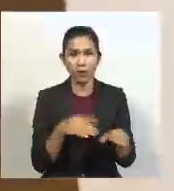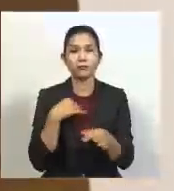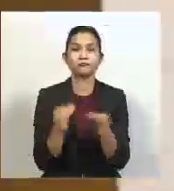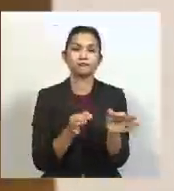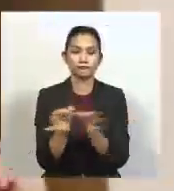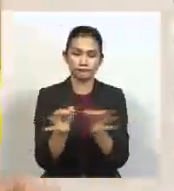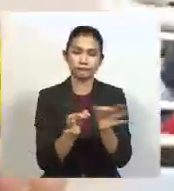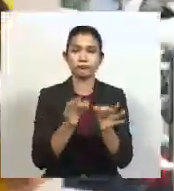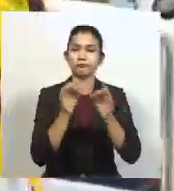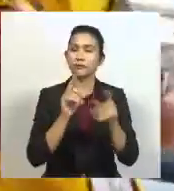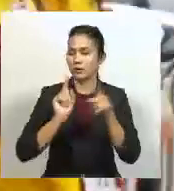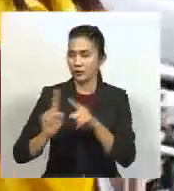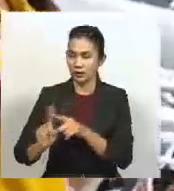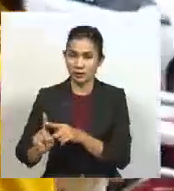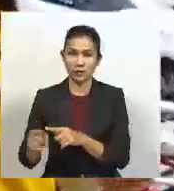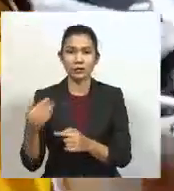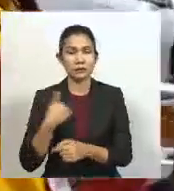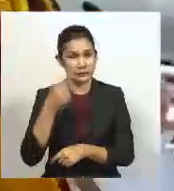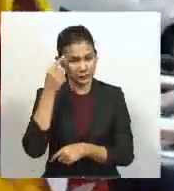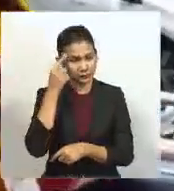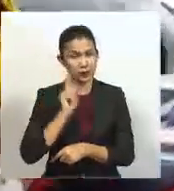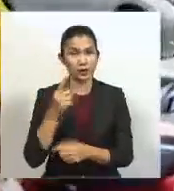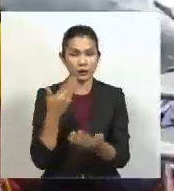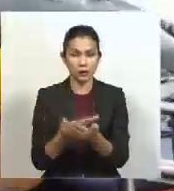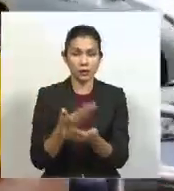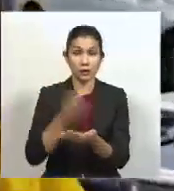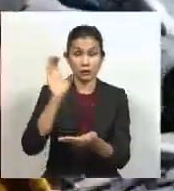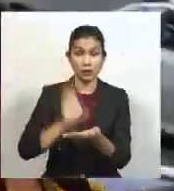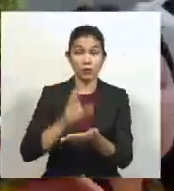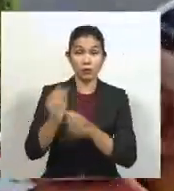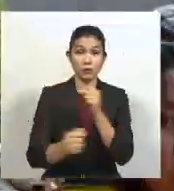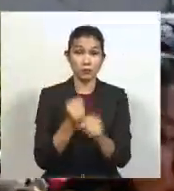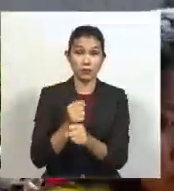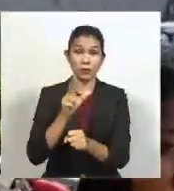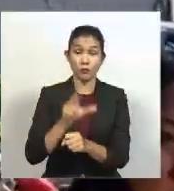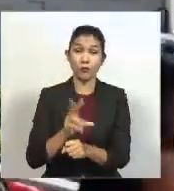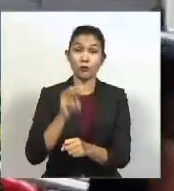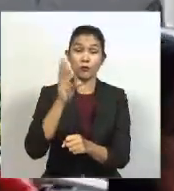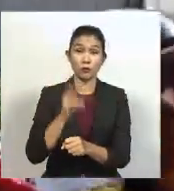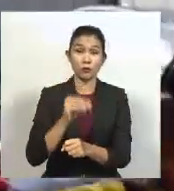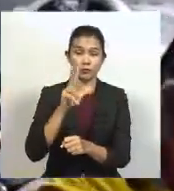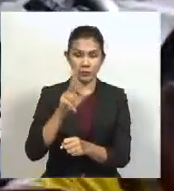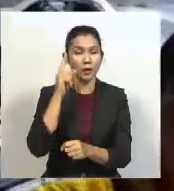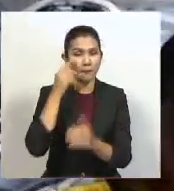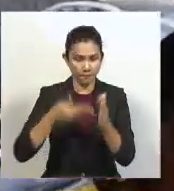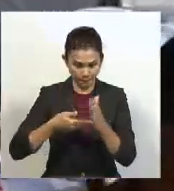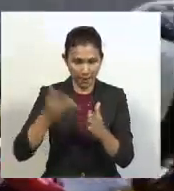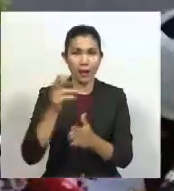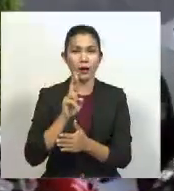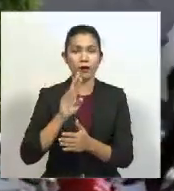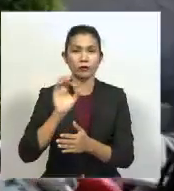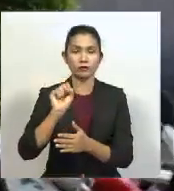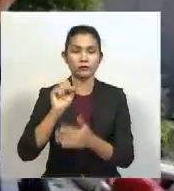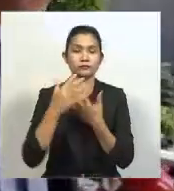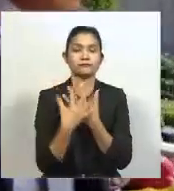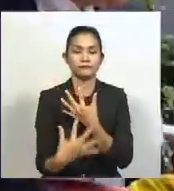คะที่จะชี้แจงในทุกประเด็นแล้วก็มั่นใจว่าร่างพรบ.งบประมาณรายจ่ายประจำปี2563จะผ่านสภาอย่างแน่นอน